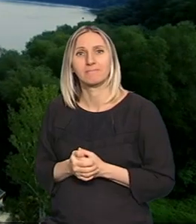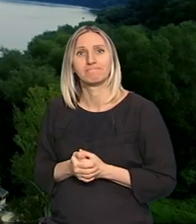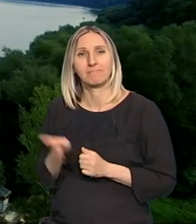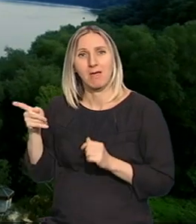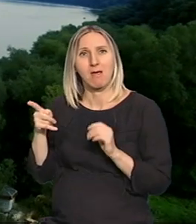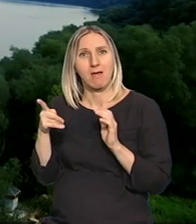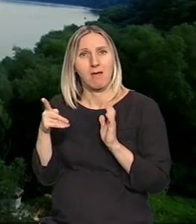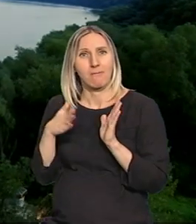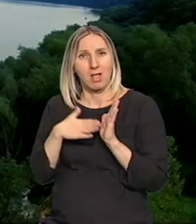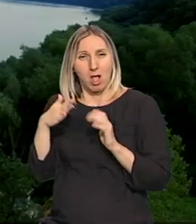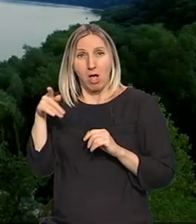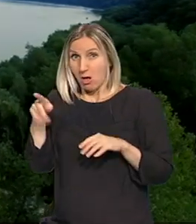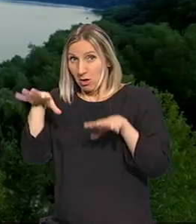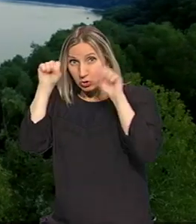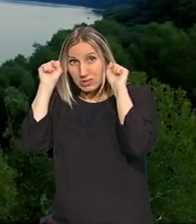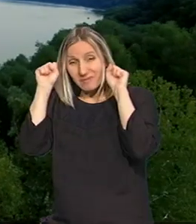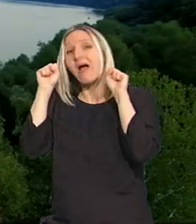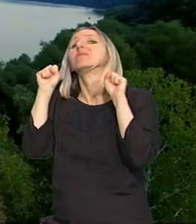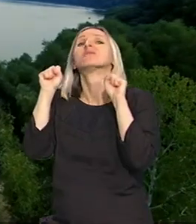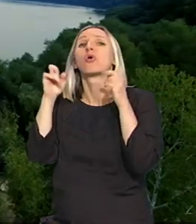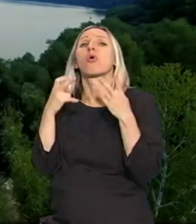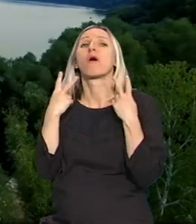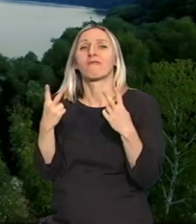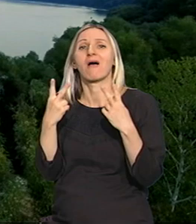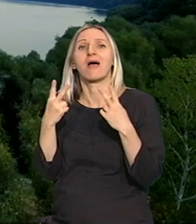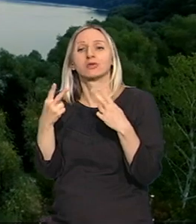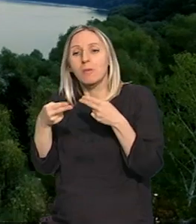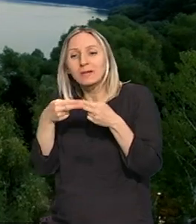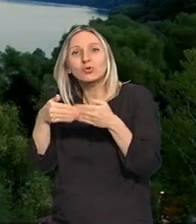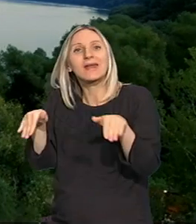značaj Dubravice kao pograničnog mesta, koje je i